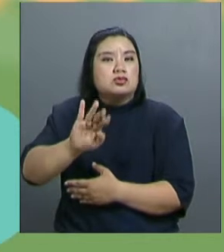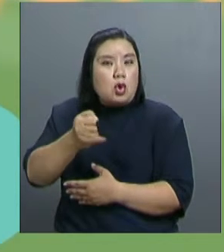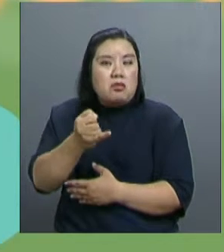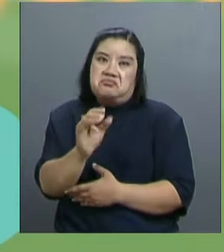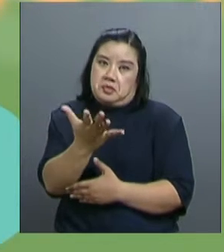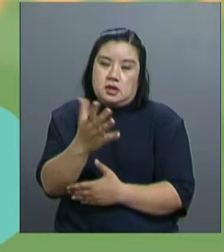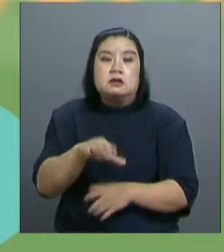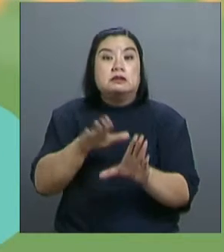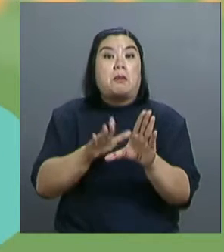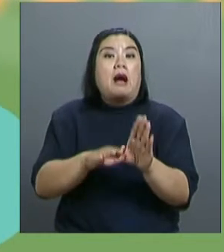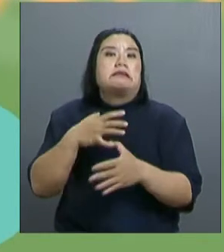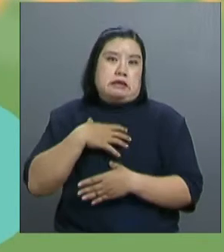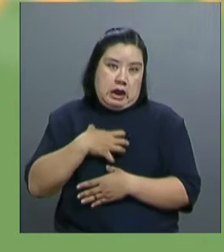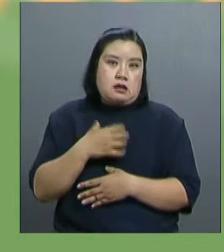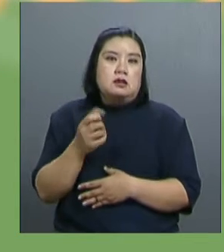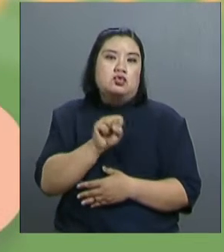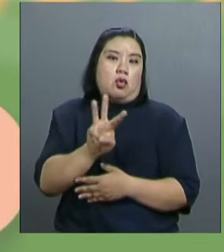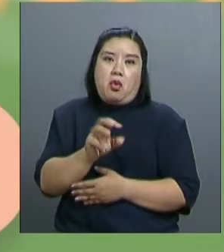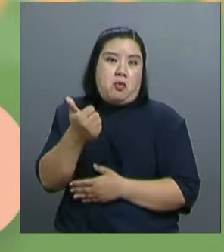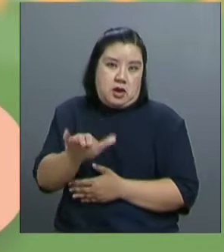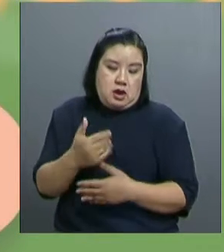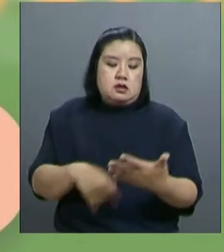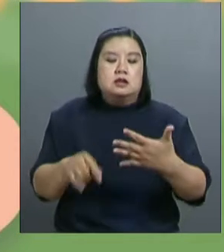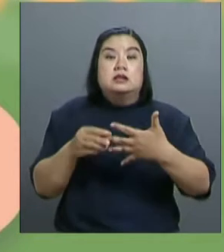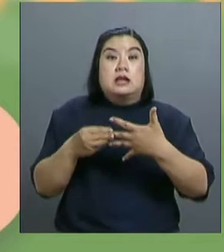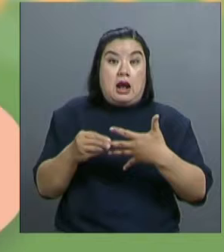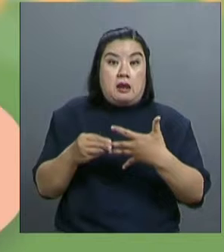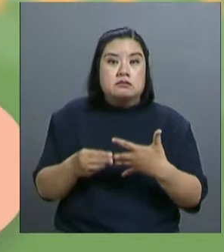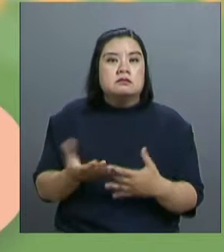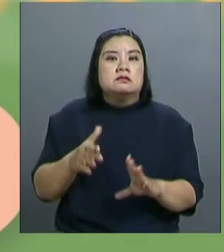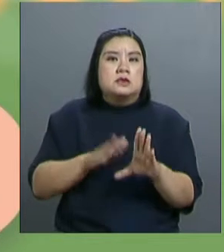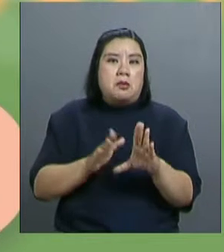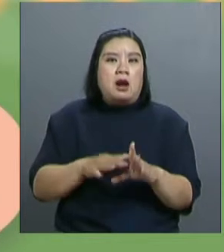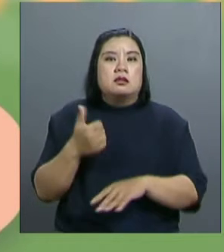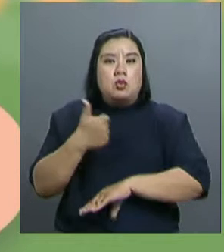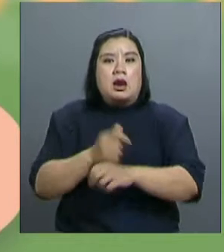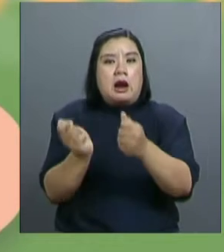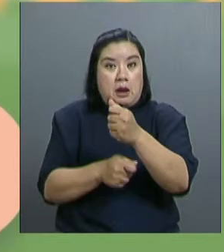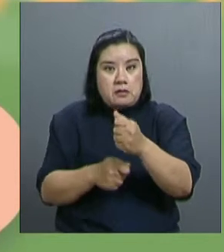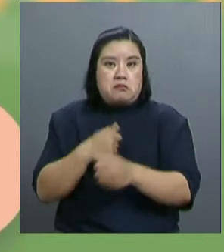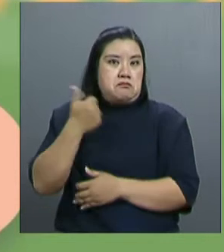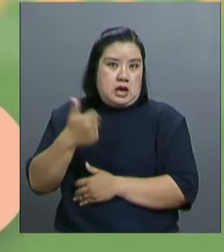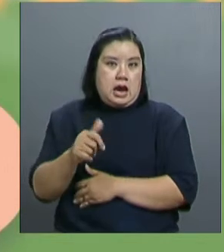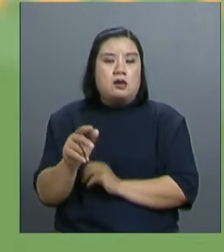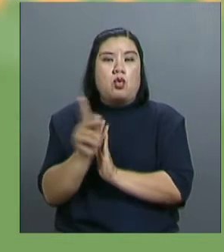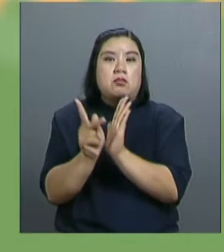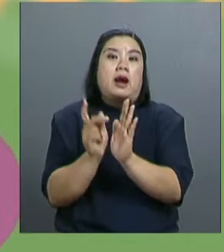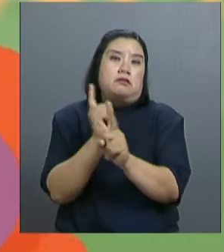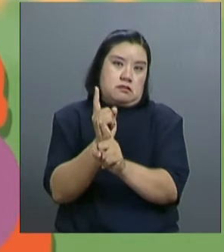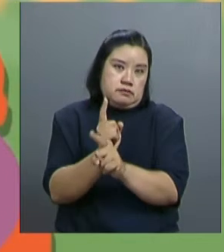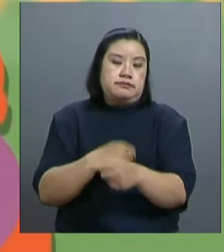หรือสมัครรับเลือกเป็นสมาชิกผู้ที่สภา 3. เสียสิทธิ์สมัครรับเลือกเป็นกำนันและผู้ใหญ่บ้านตามกฎหมายว่าด้วยลักษณะปกครองท้อง